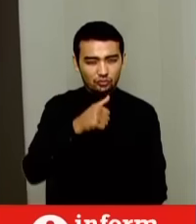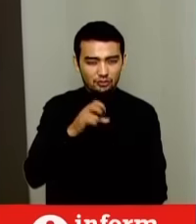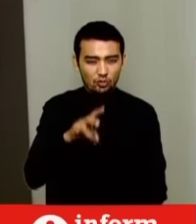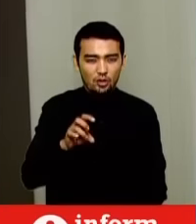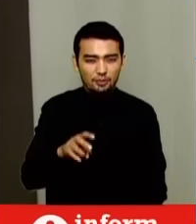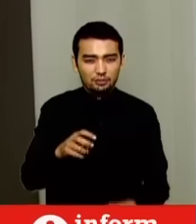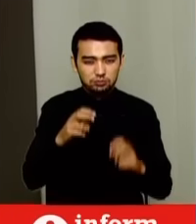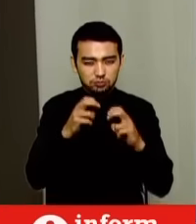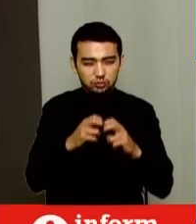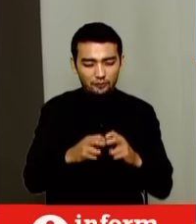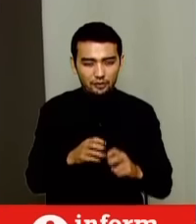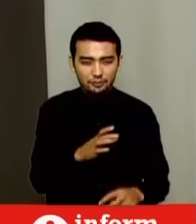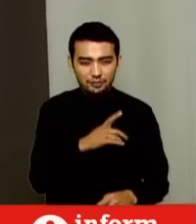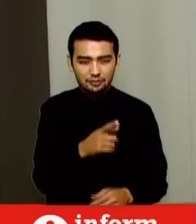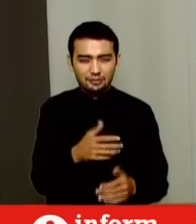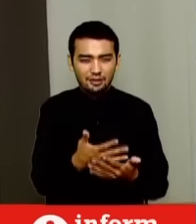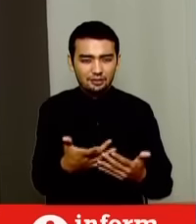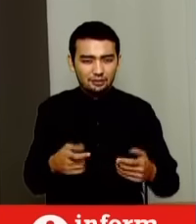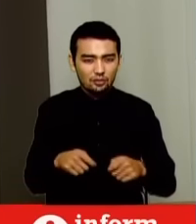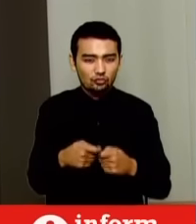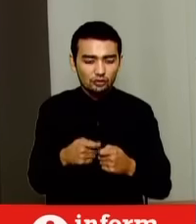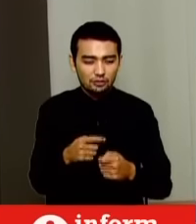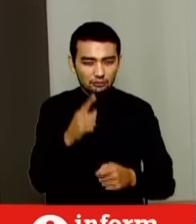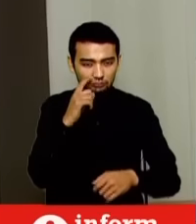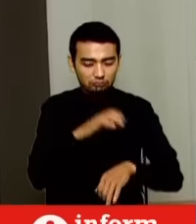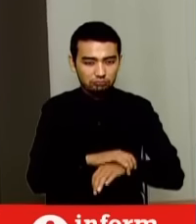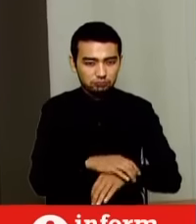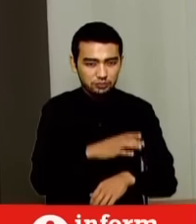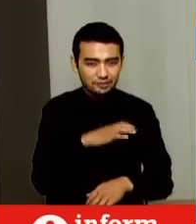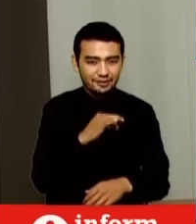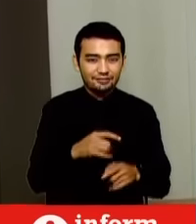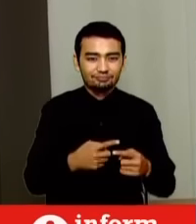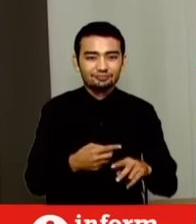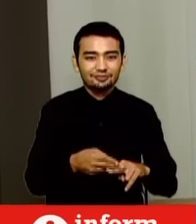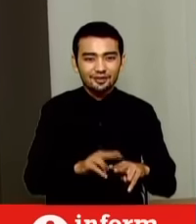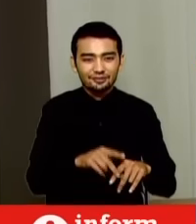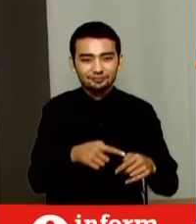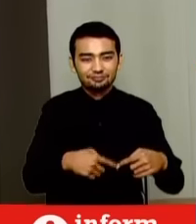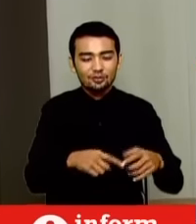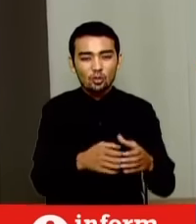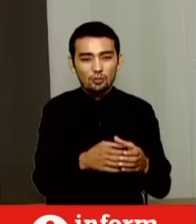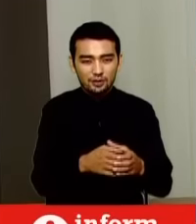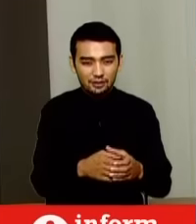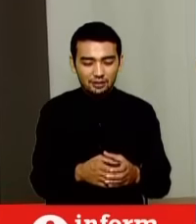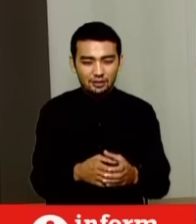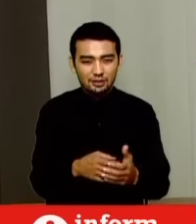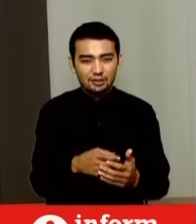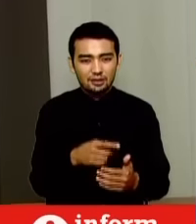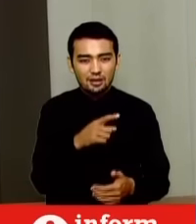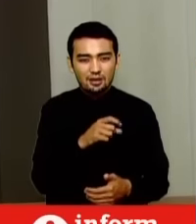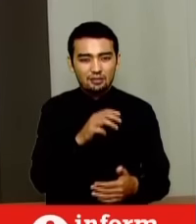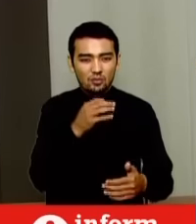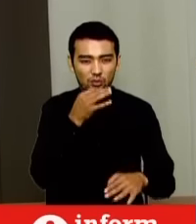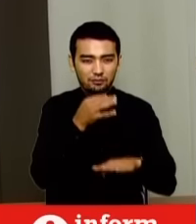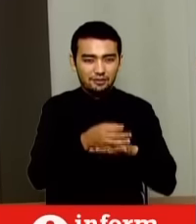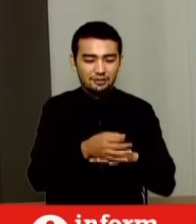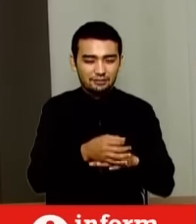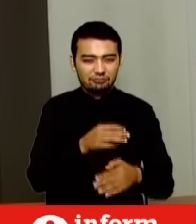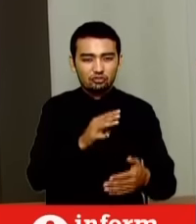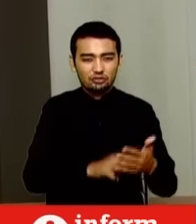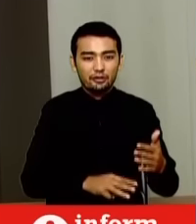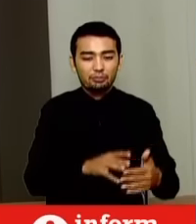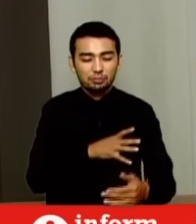где выявлено ряд нарушений. И подрядная организация, соответственно, была привлечена к административной ответственности, однако